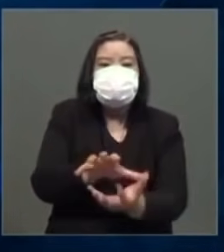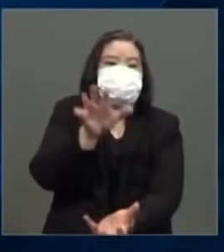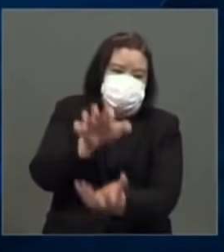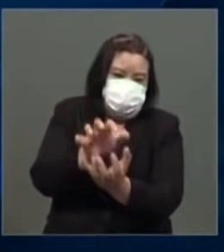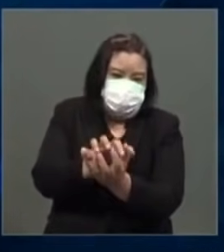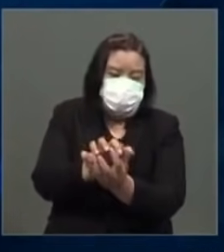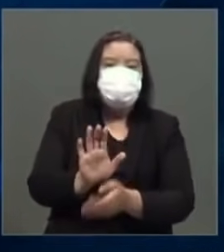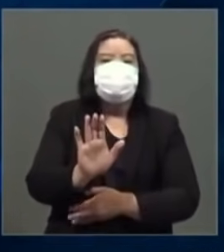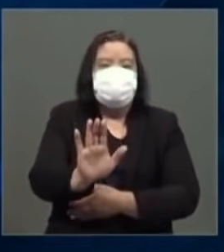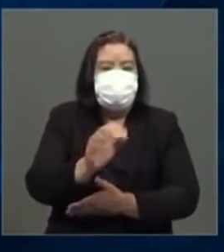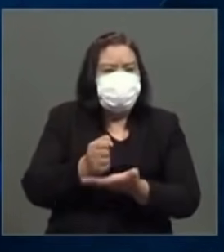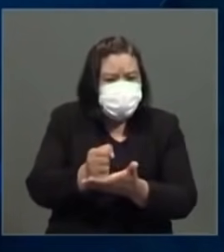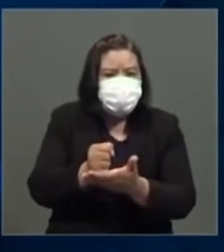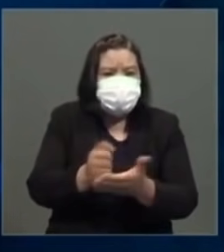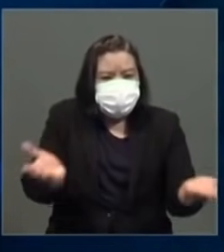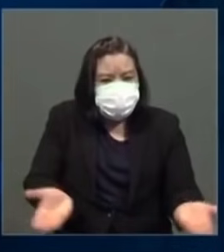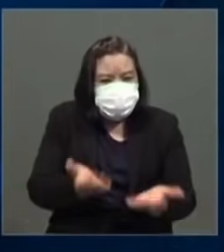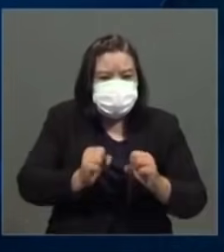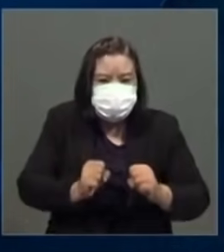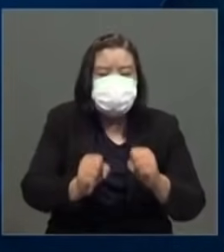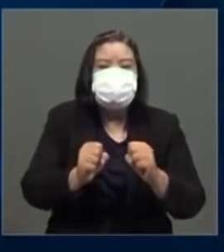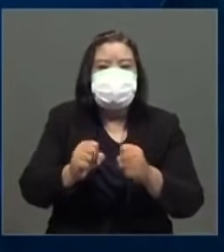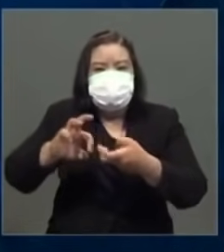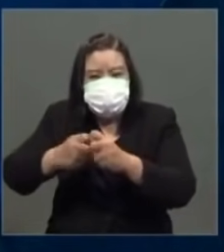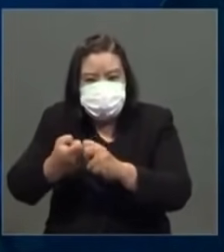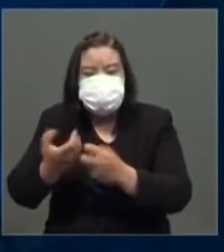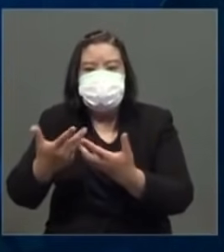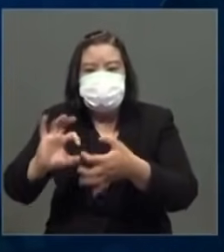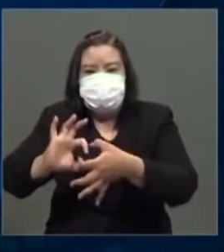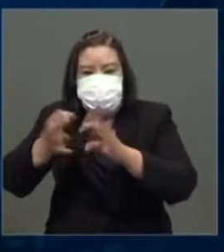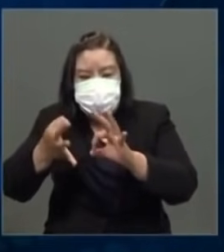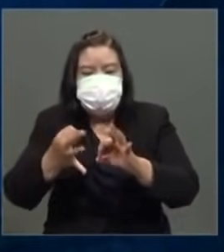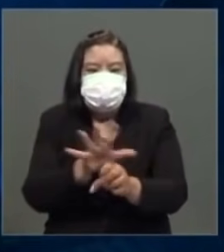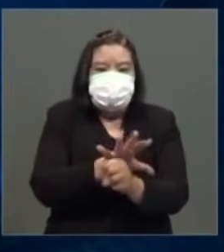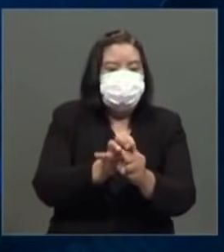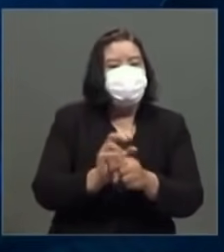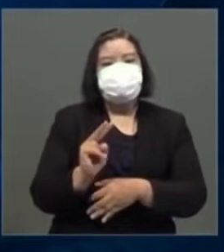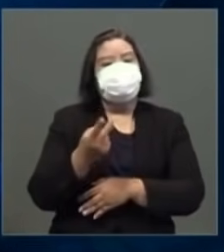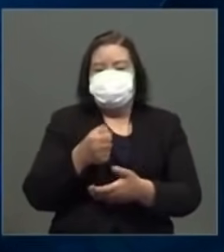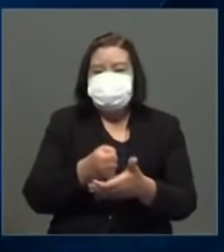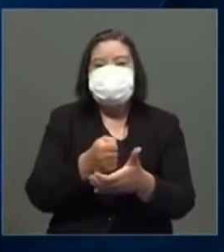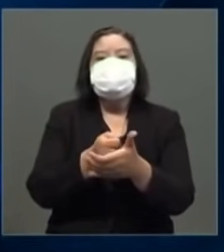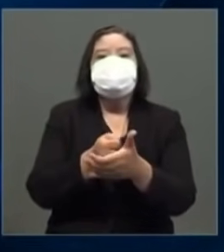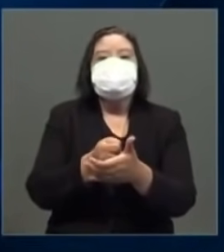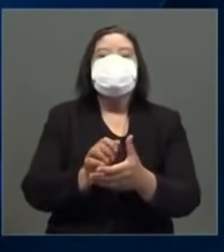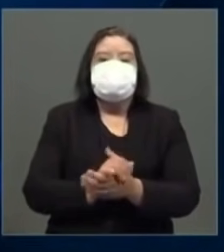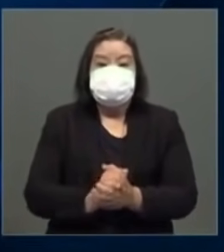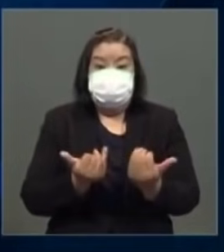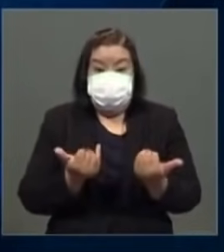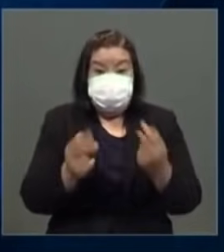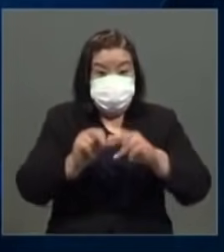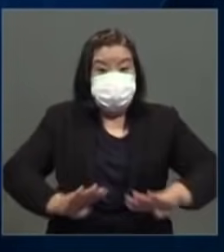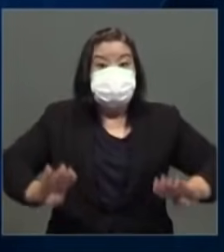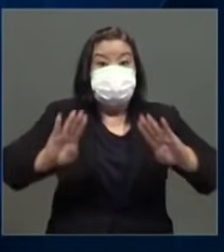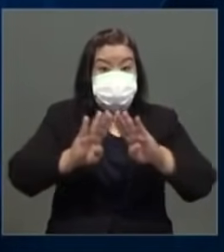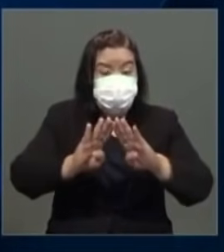กำลังใจในการที่จะต่อสู้กับทั้งสองภัยพิบัตินี้มาคราวๆเดียวกันเนี่ยนะครับทางนครปฐม